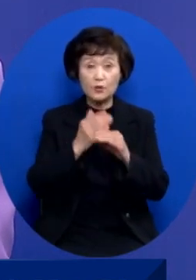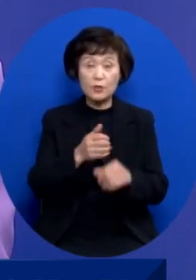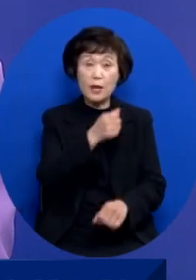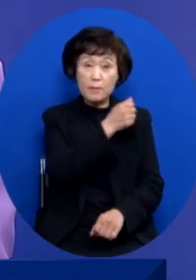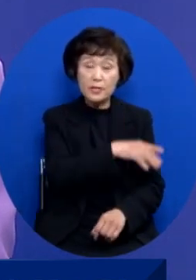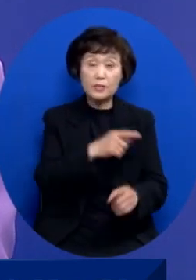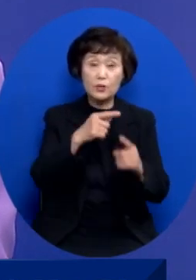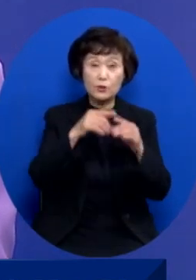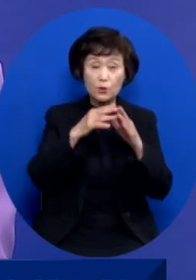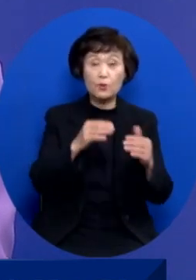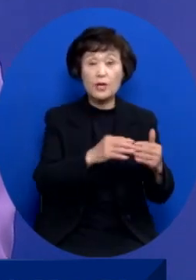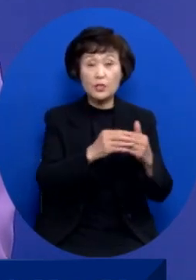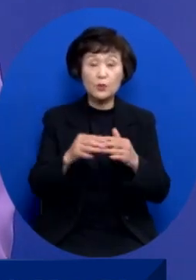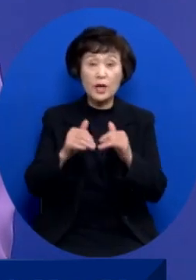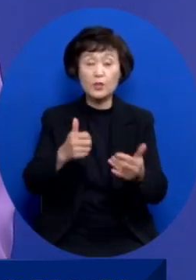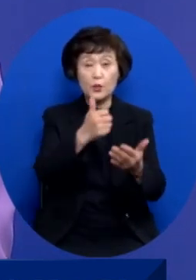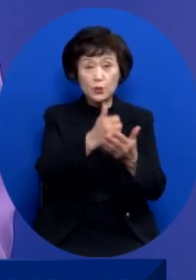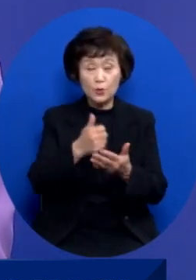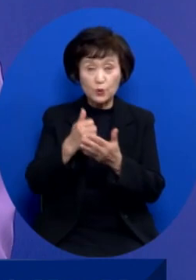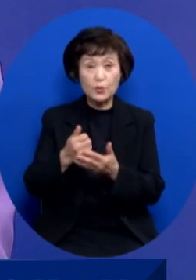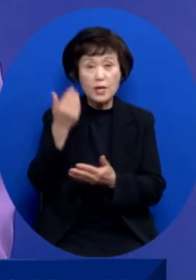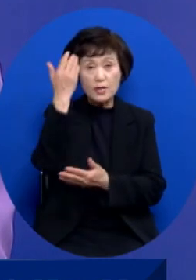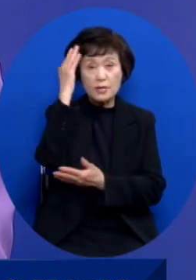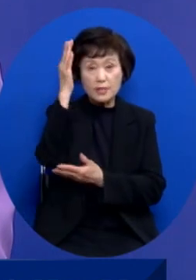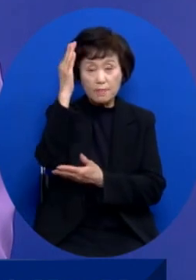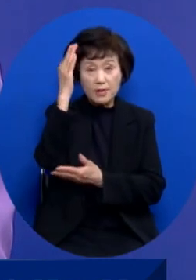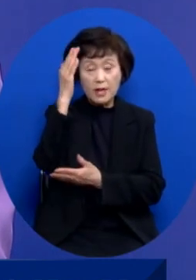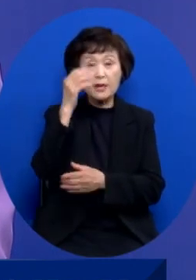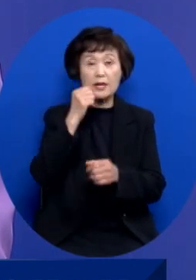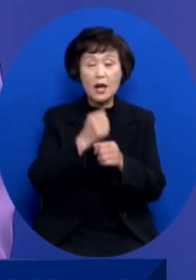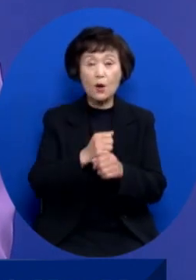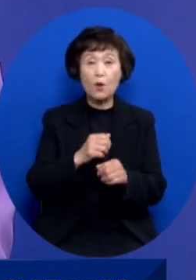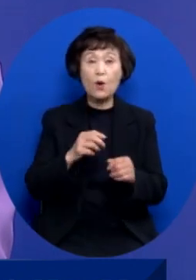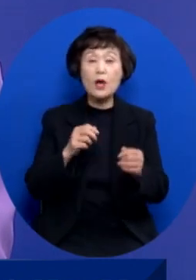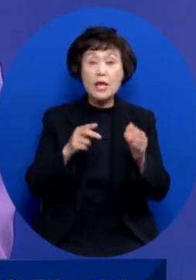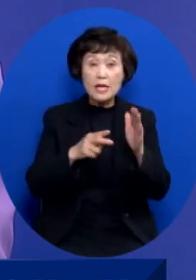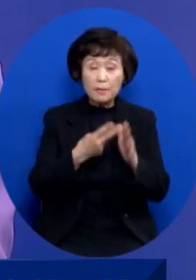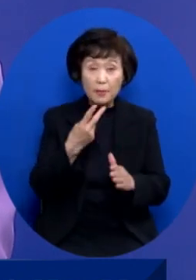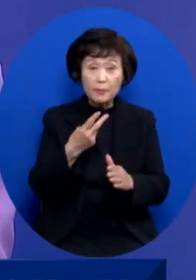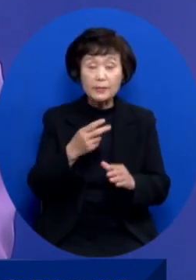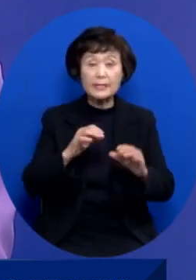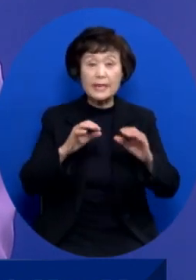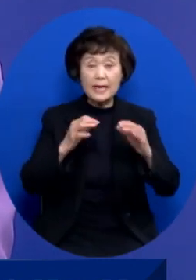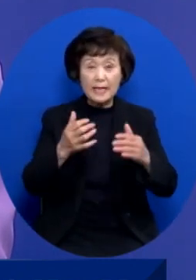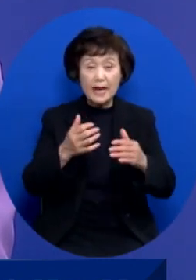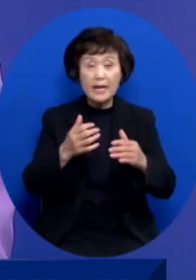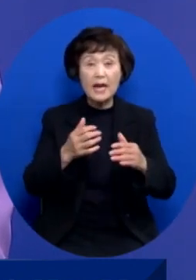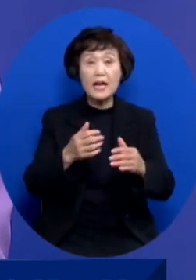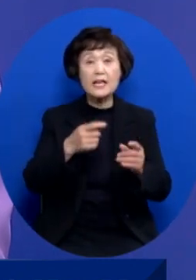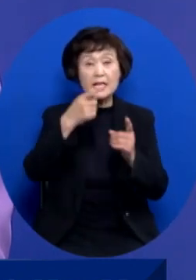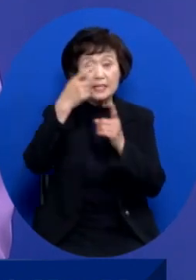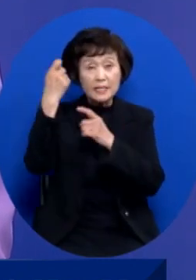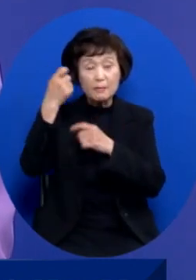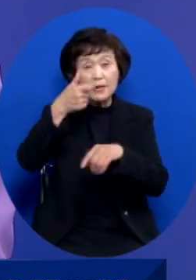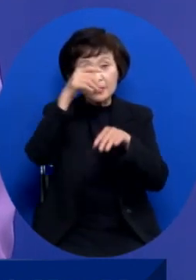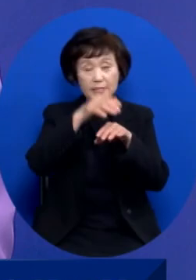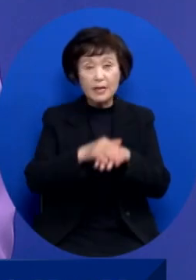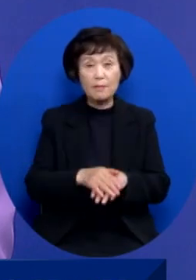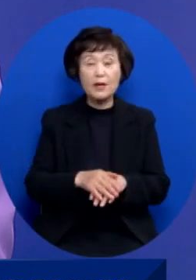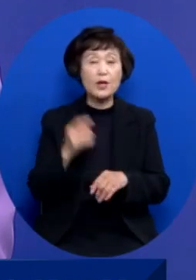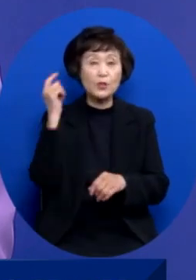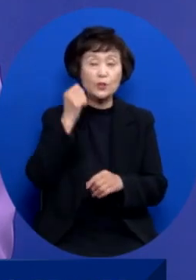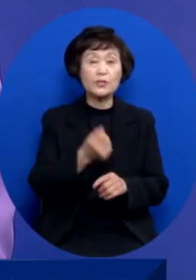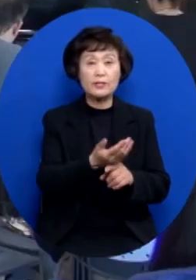팔레스타인 교회 지도자들을 초청해 세미나를 진행하고 200번째 국가 사역을 기념하는 예배를 드렸는데요. 최대진 기자가